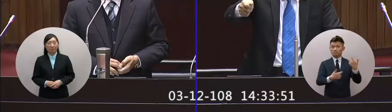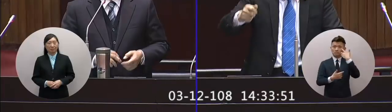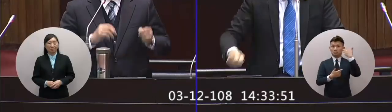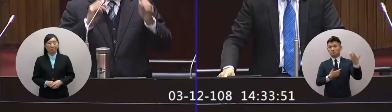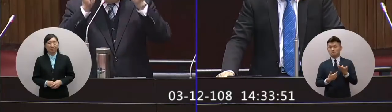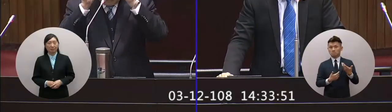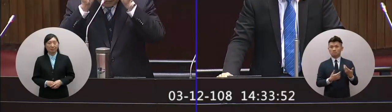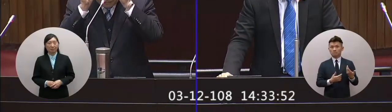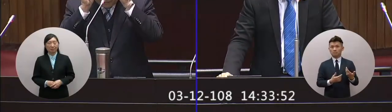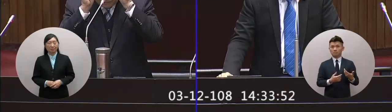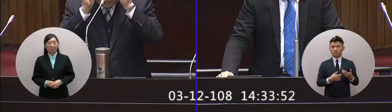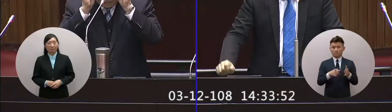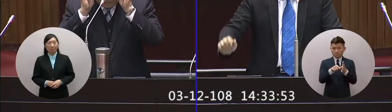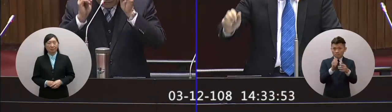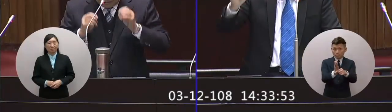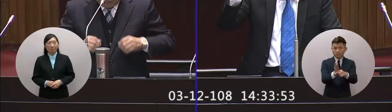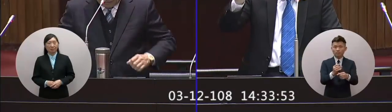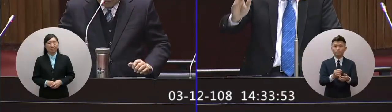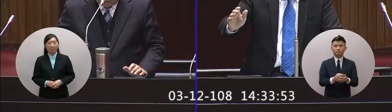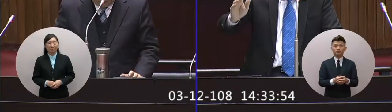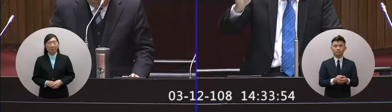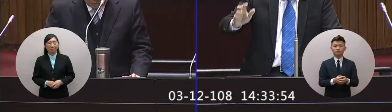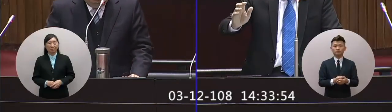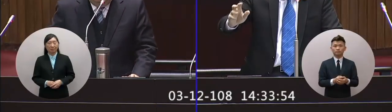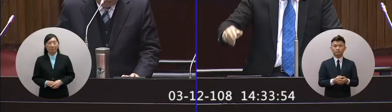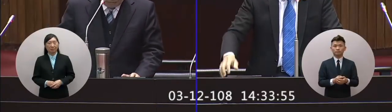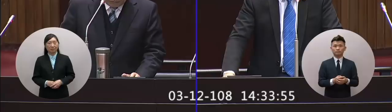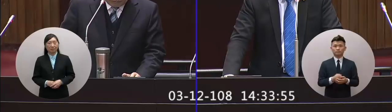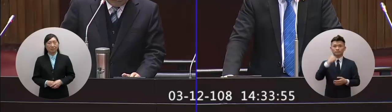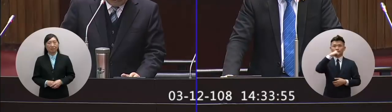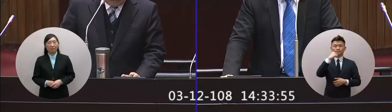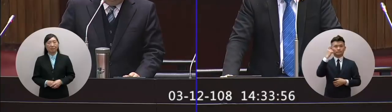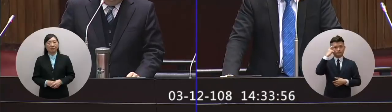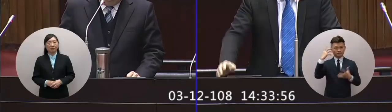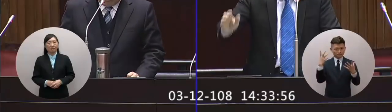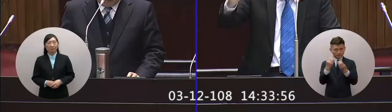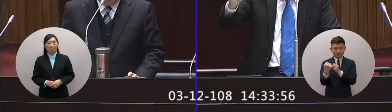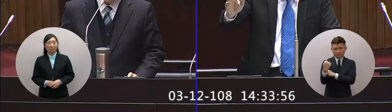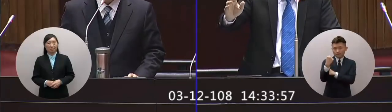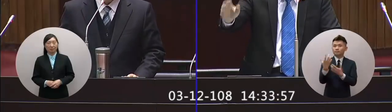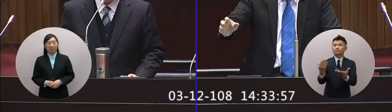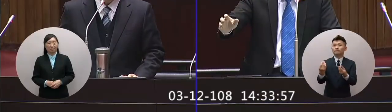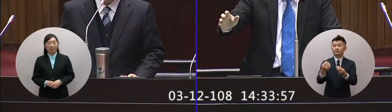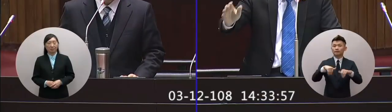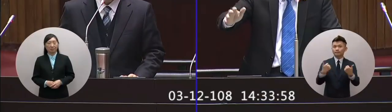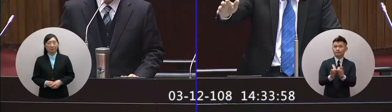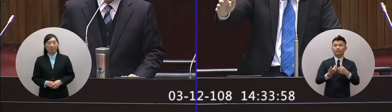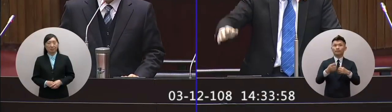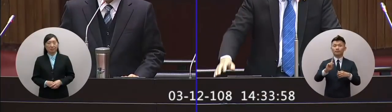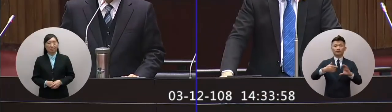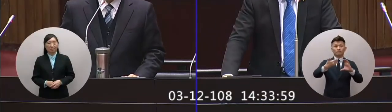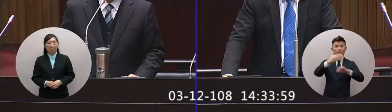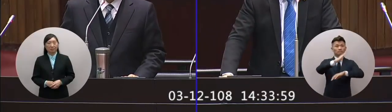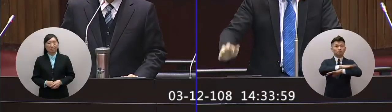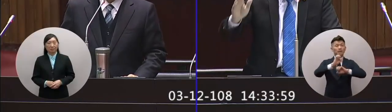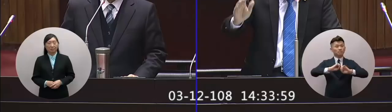们，文攻武吓的同时啊，他不但不去凝聚台湾人的共识，甚至在媒体上啊，帮他